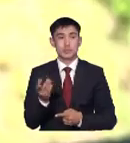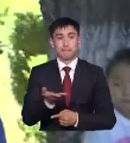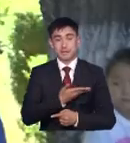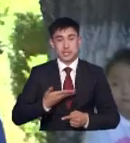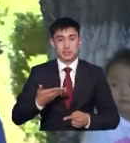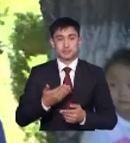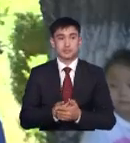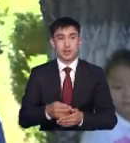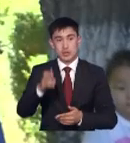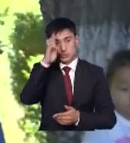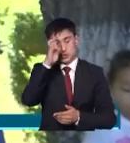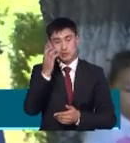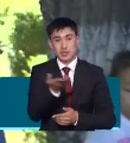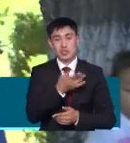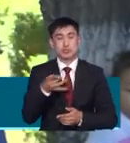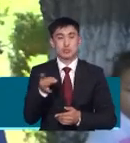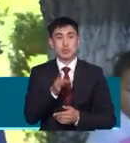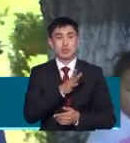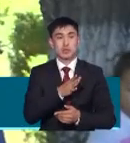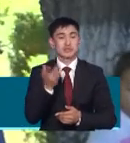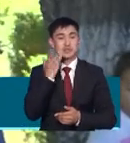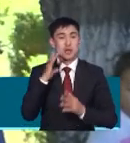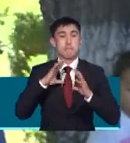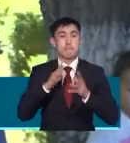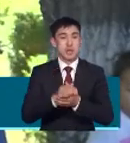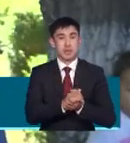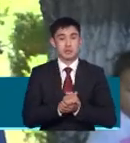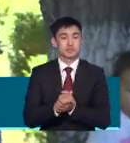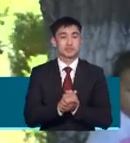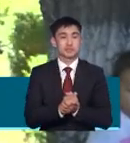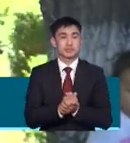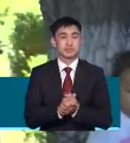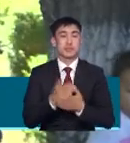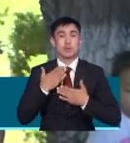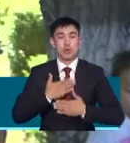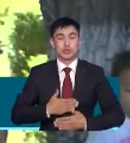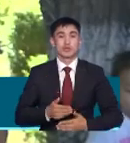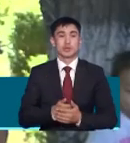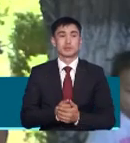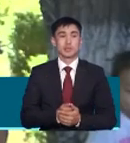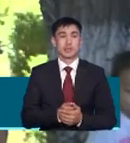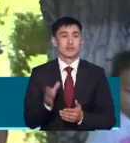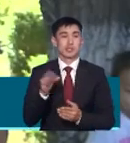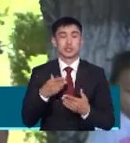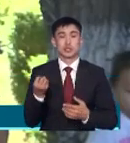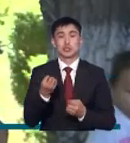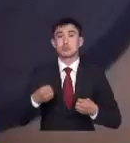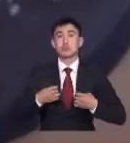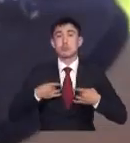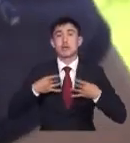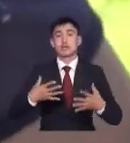нашем государстве, в нашей республике был всегда мир, мир. И спокойствие, и всех еще раз с